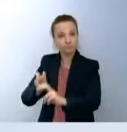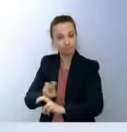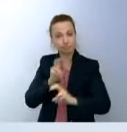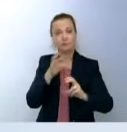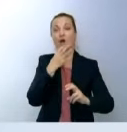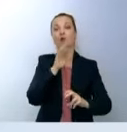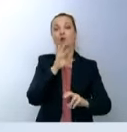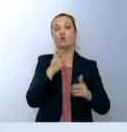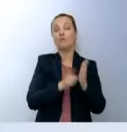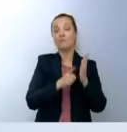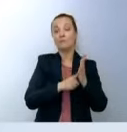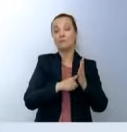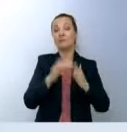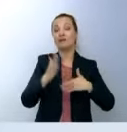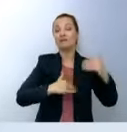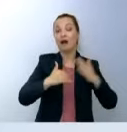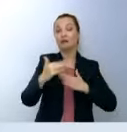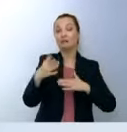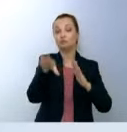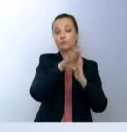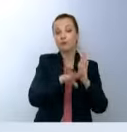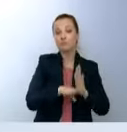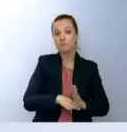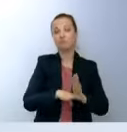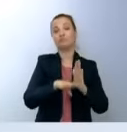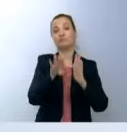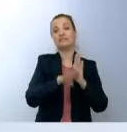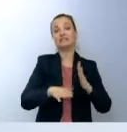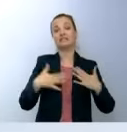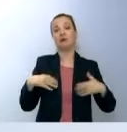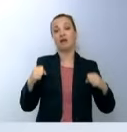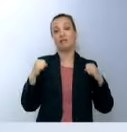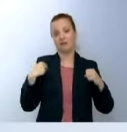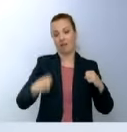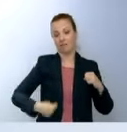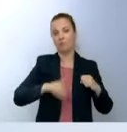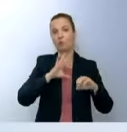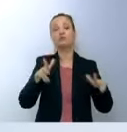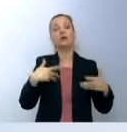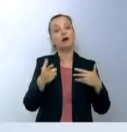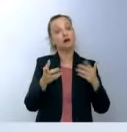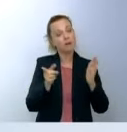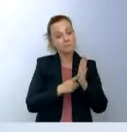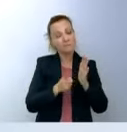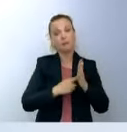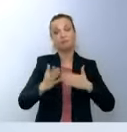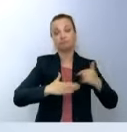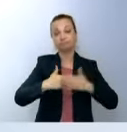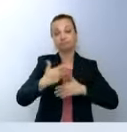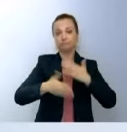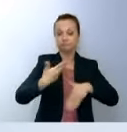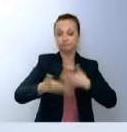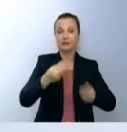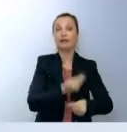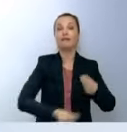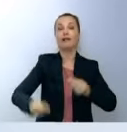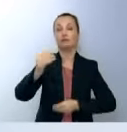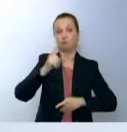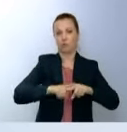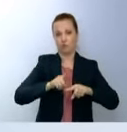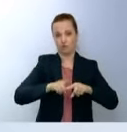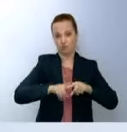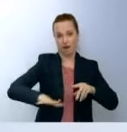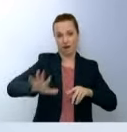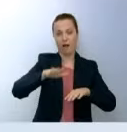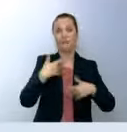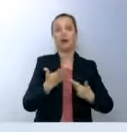γενικότερη καλύτερη υγεία για όλους ένες πολίτες κύριε πρόεδρε θερμά σας ευχαριστούμε γ αυτή την υποστήριξη κύριε αγαπηδάκη συγχαρητήρια και να πω